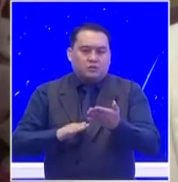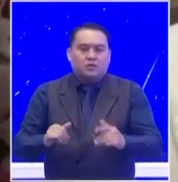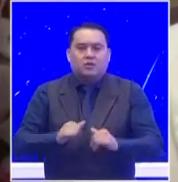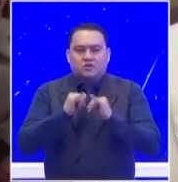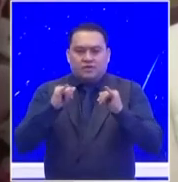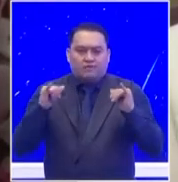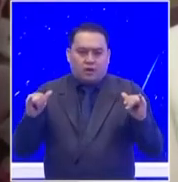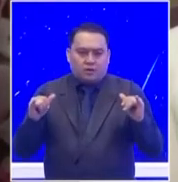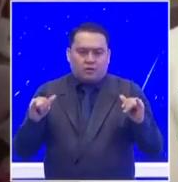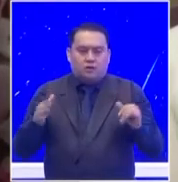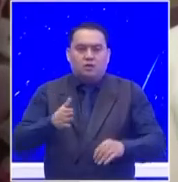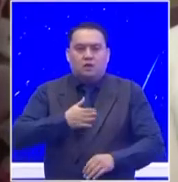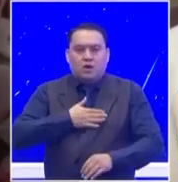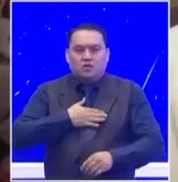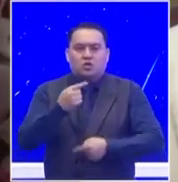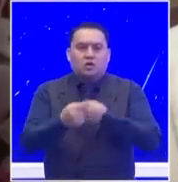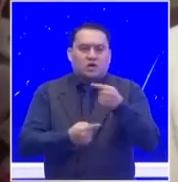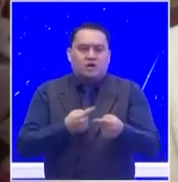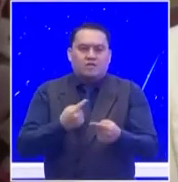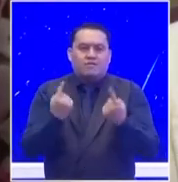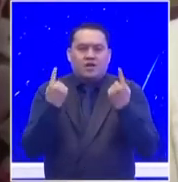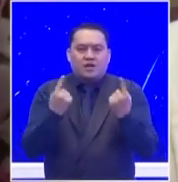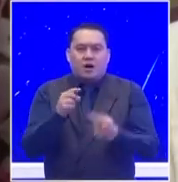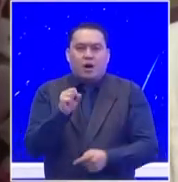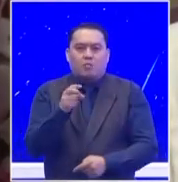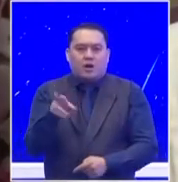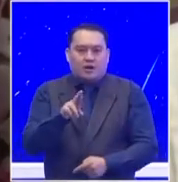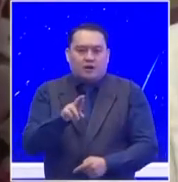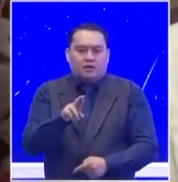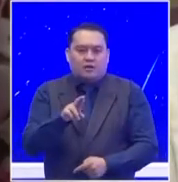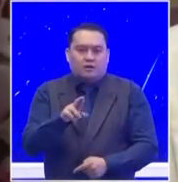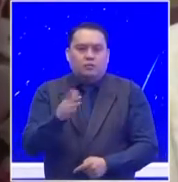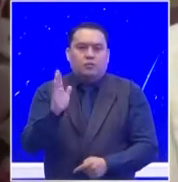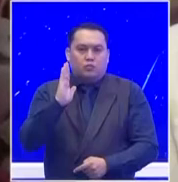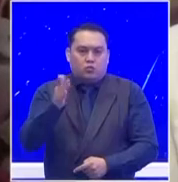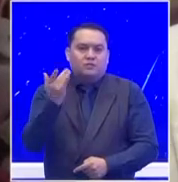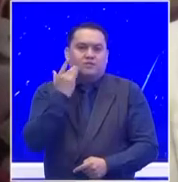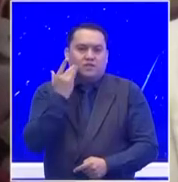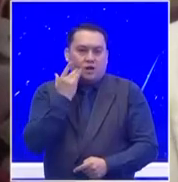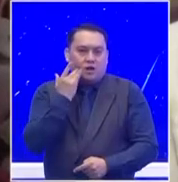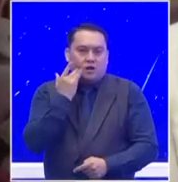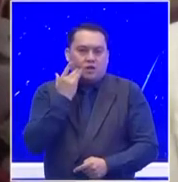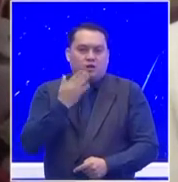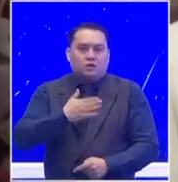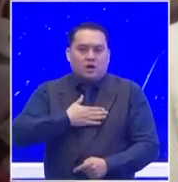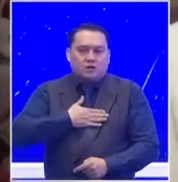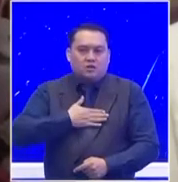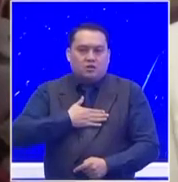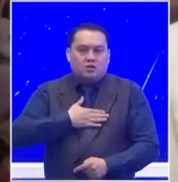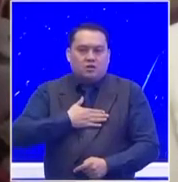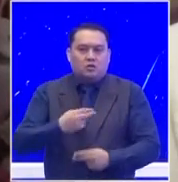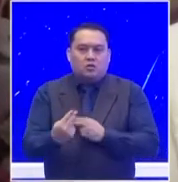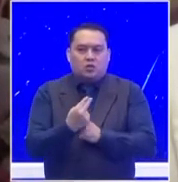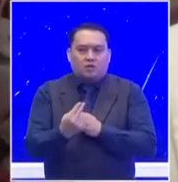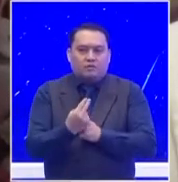и наше наследие великого Абая будет всегда отражаться в наших